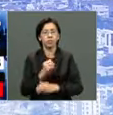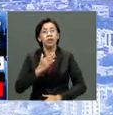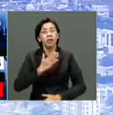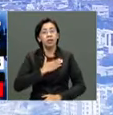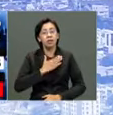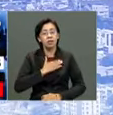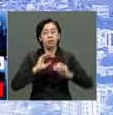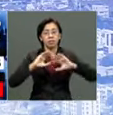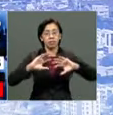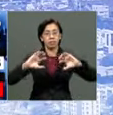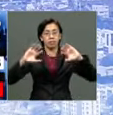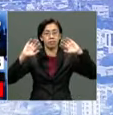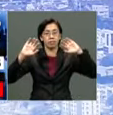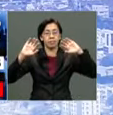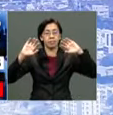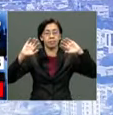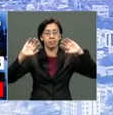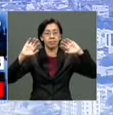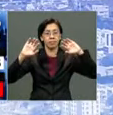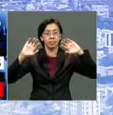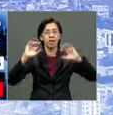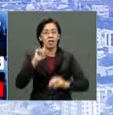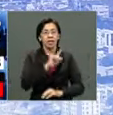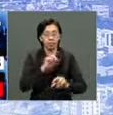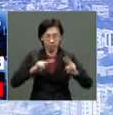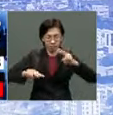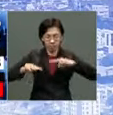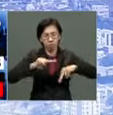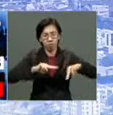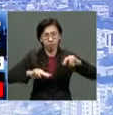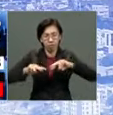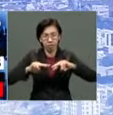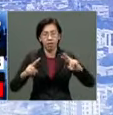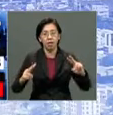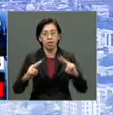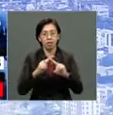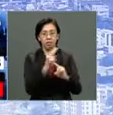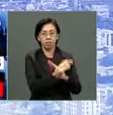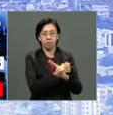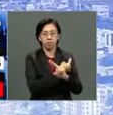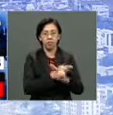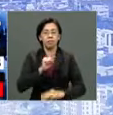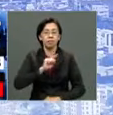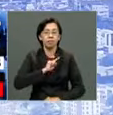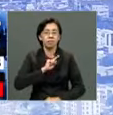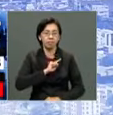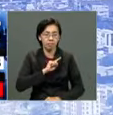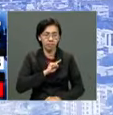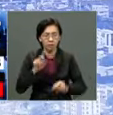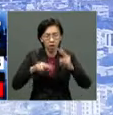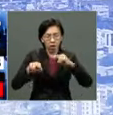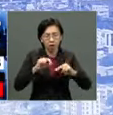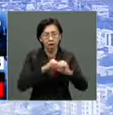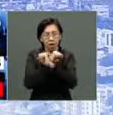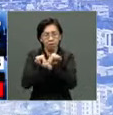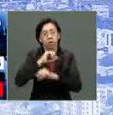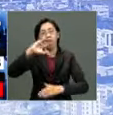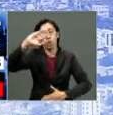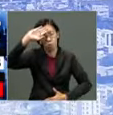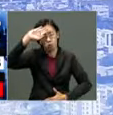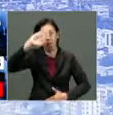ทางภาครัฐนะครับเป็นผู้ที่จะต้องดูแลโดยเฉพาะกระทรวงสาธารณสุขมีเจตนาเพื่อควบคุมโรคอย่างเดียว